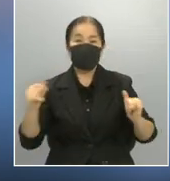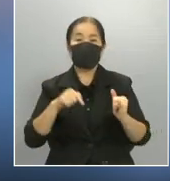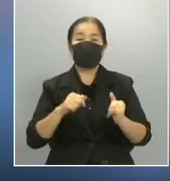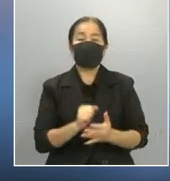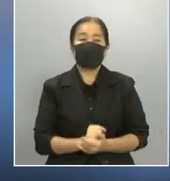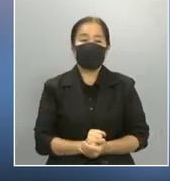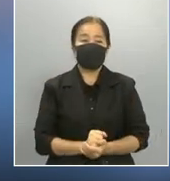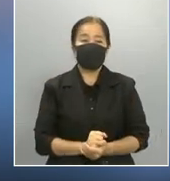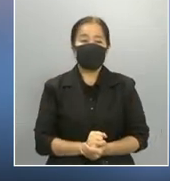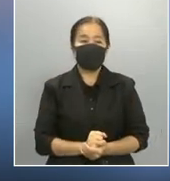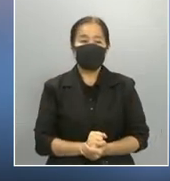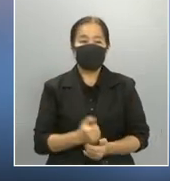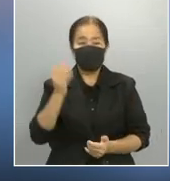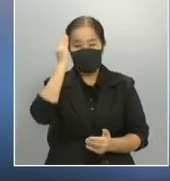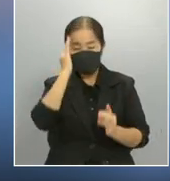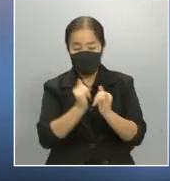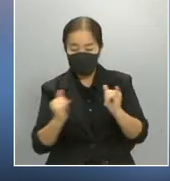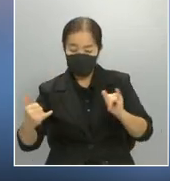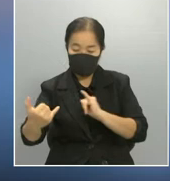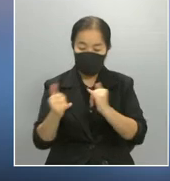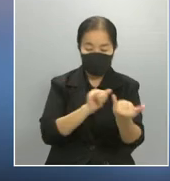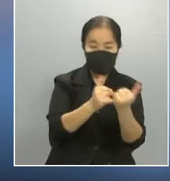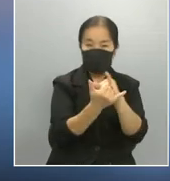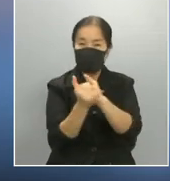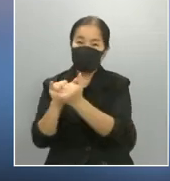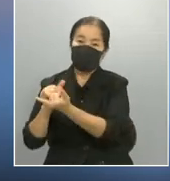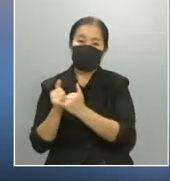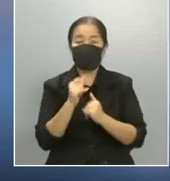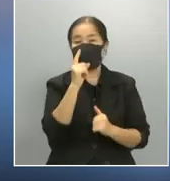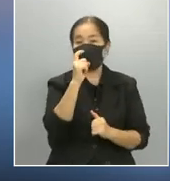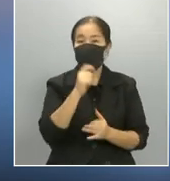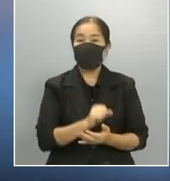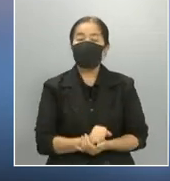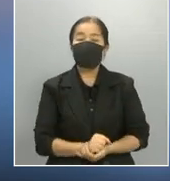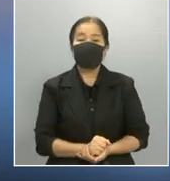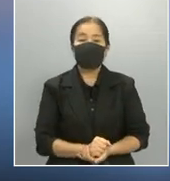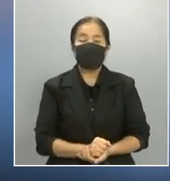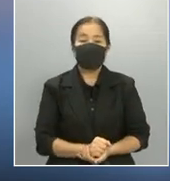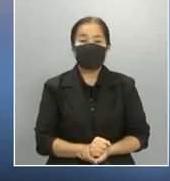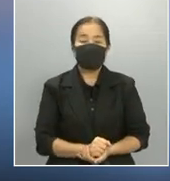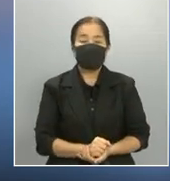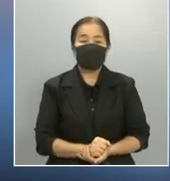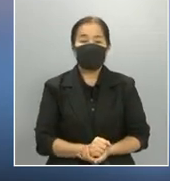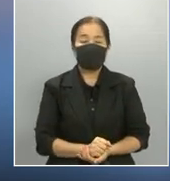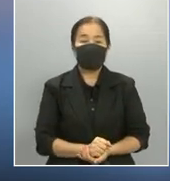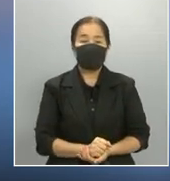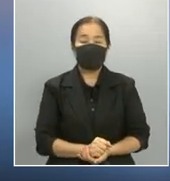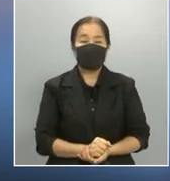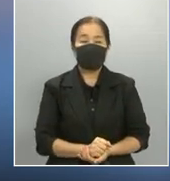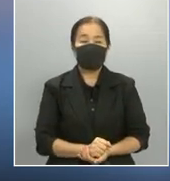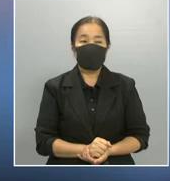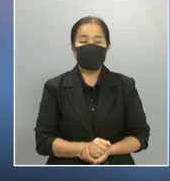แล้วก็ก็เหมือนแบบนอนกันแบบยินเสียงแบบนี้ไม่สนครับอายะ